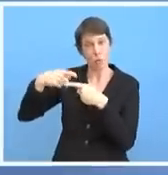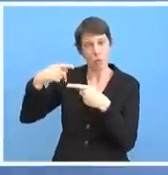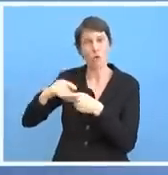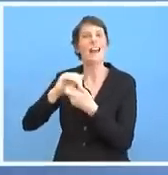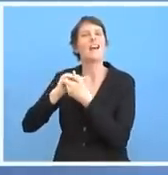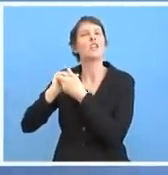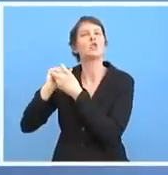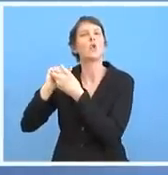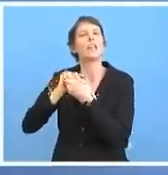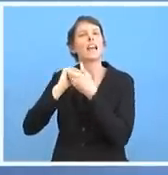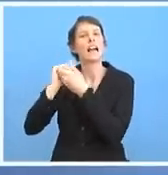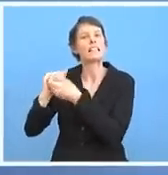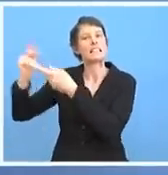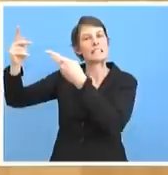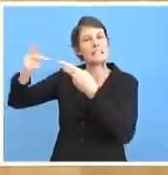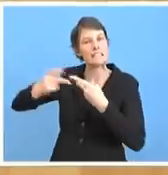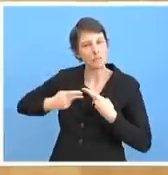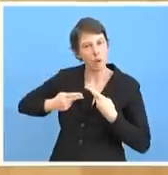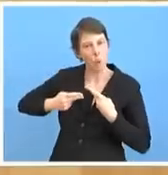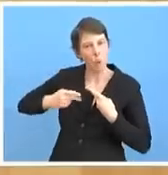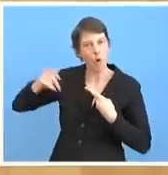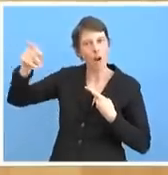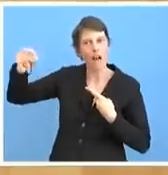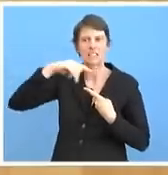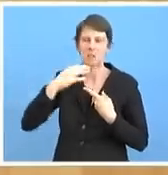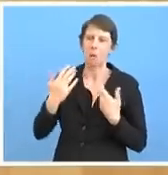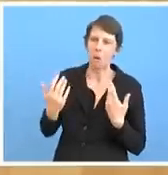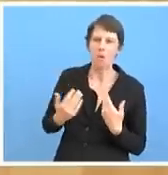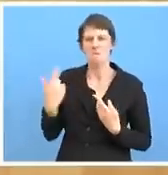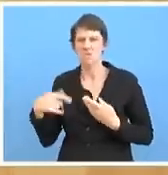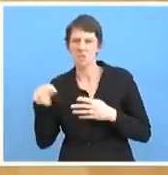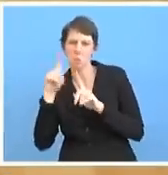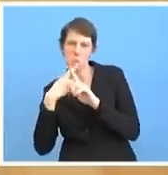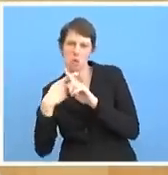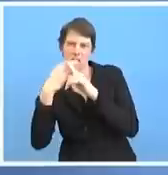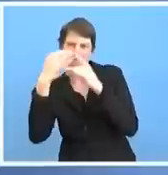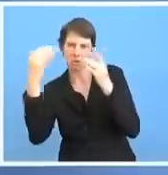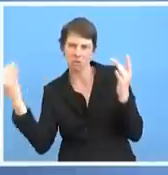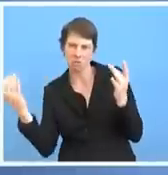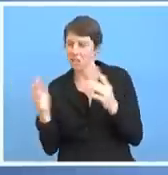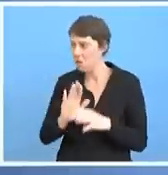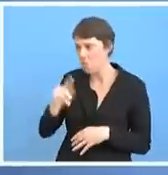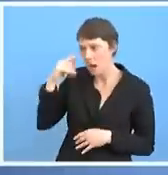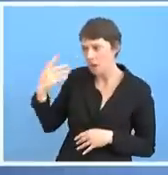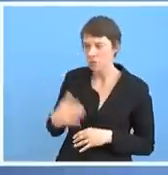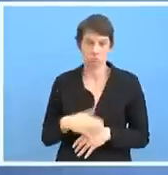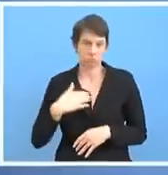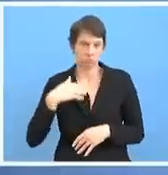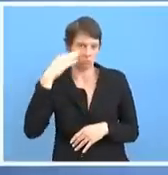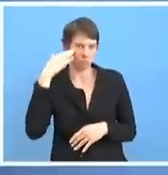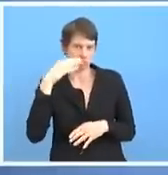aus Taiwan nicht zu groß zu feiern? Also dazu ist mir nichts bekannt.